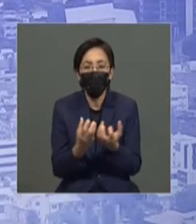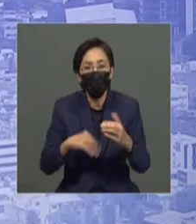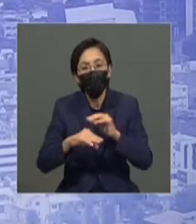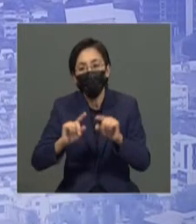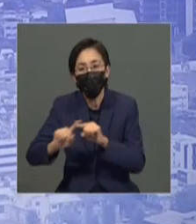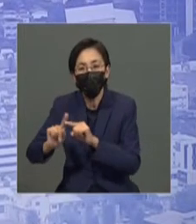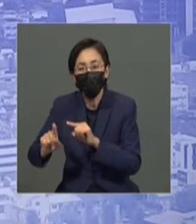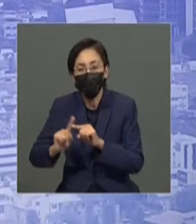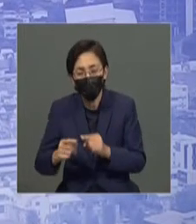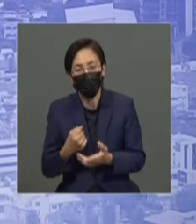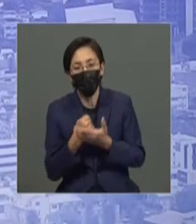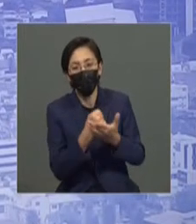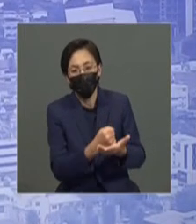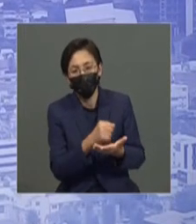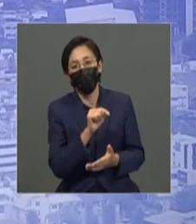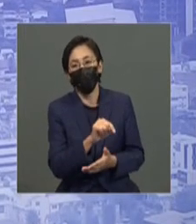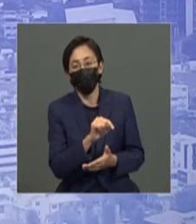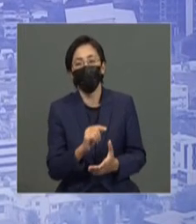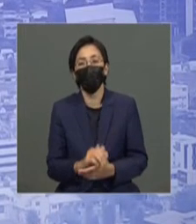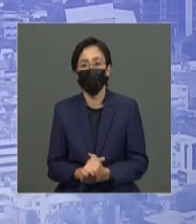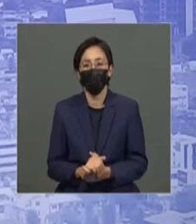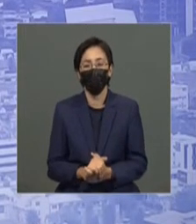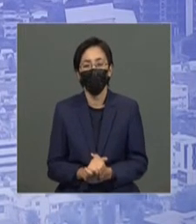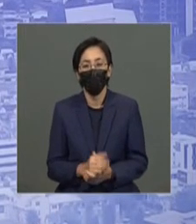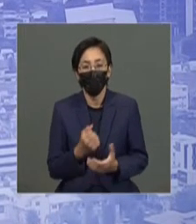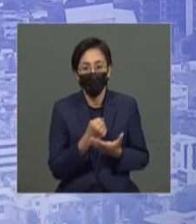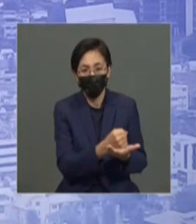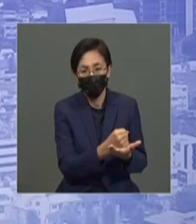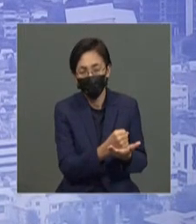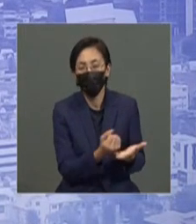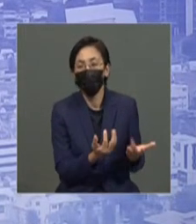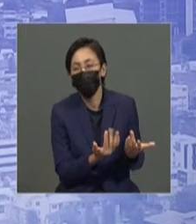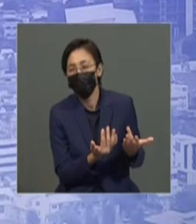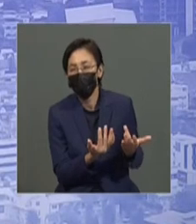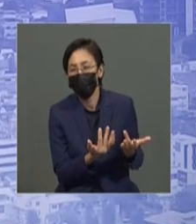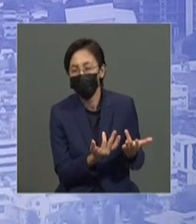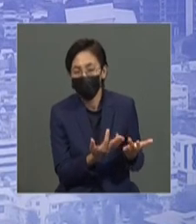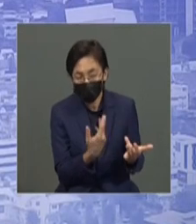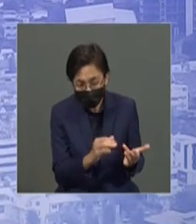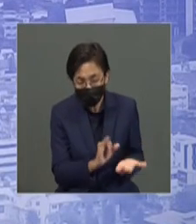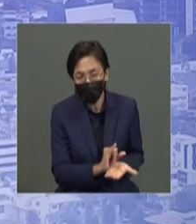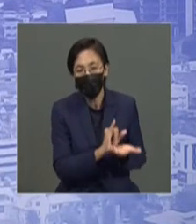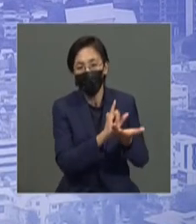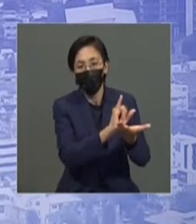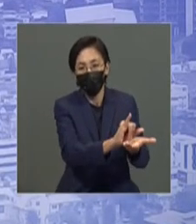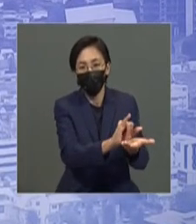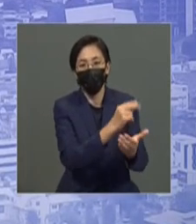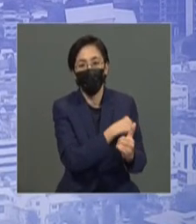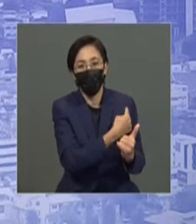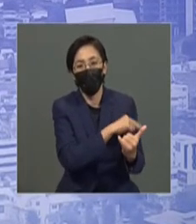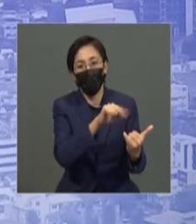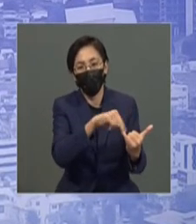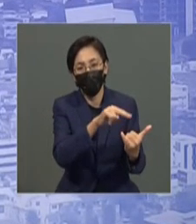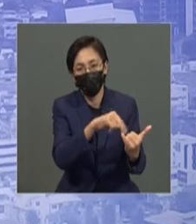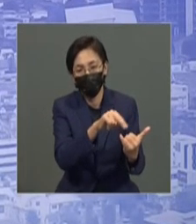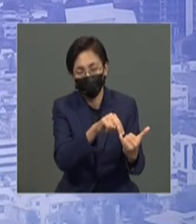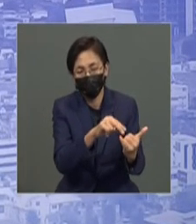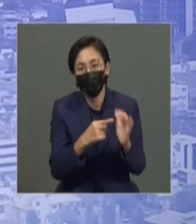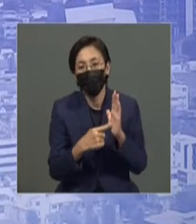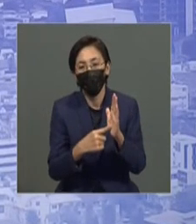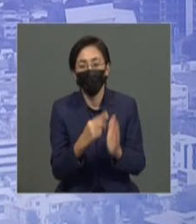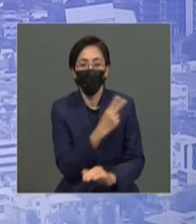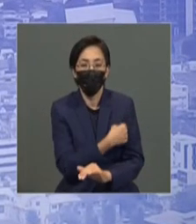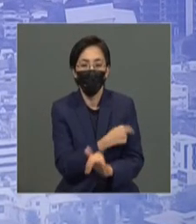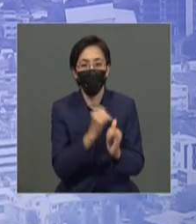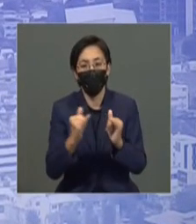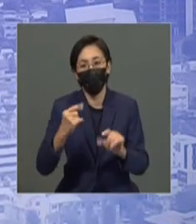พี่น้องประชาชนเหล่านี้จำเป็นต้องใช้นะคะก่อนที่จะนำพวกเขาเข้าสู่ระบบการช่วยเหลือไม่ว่าจะเป็นโรงพยาบ